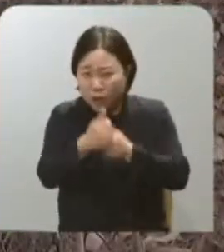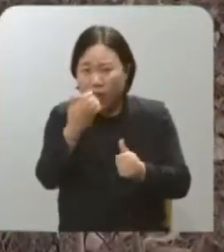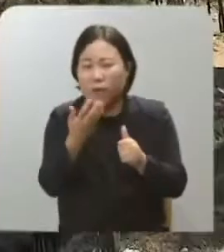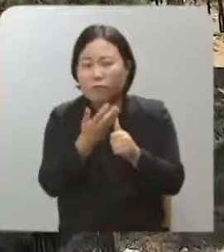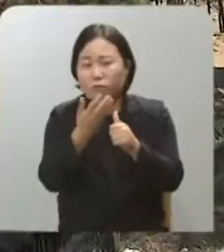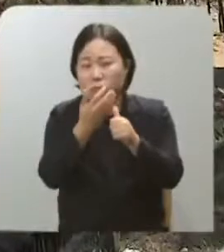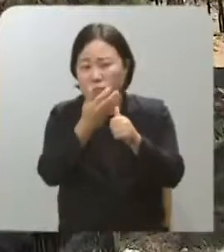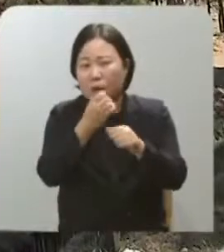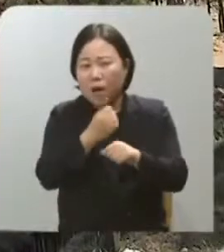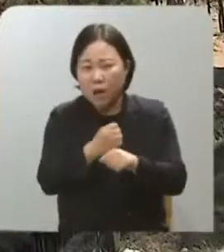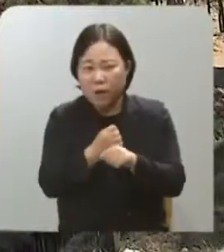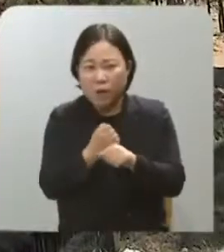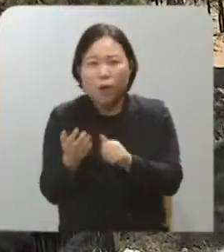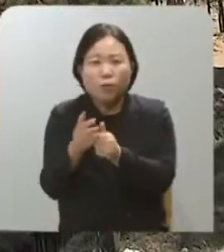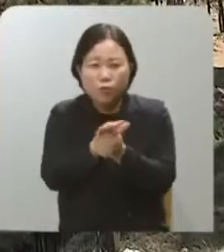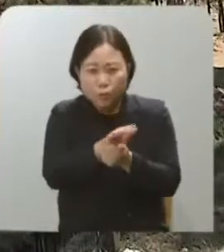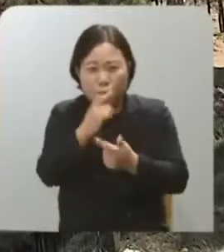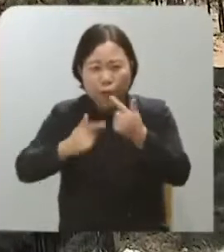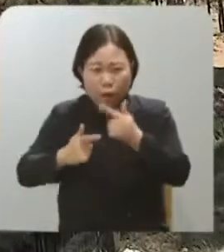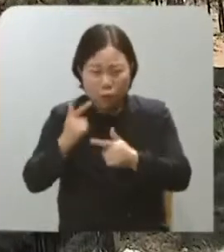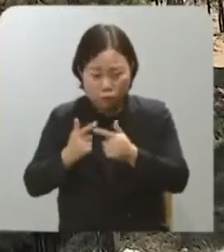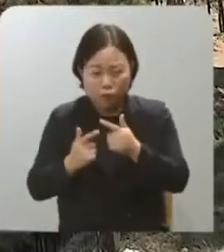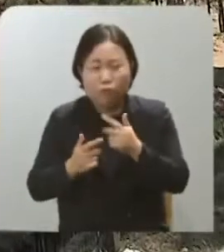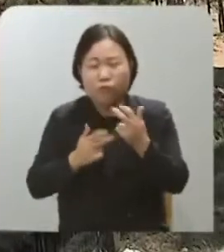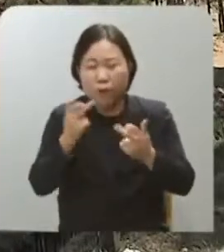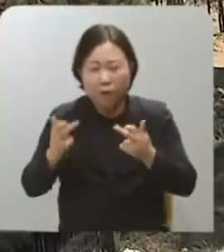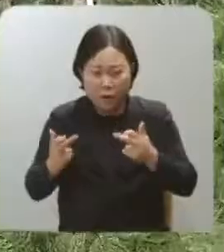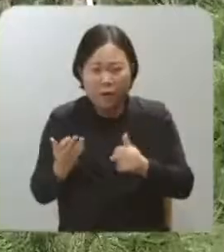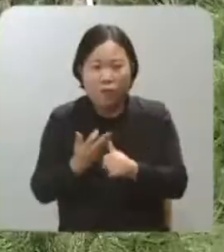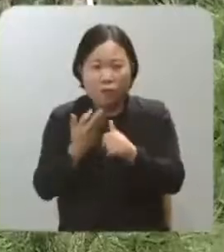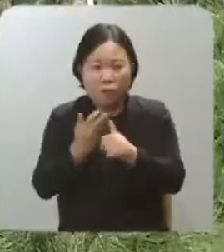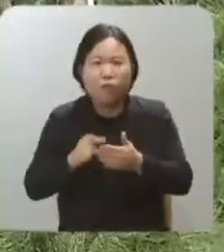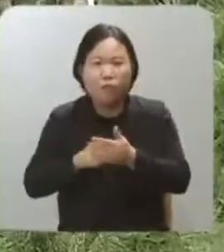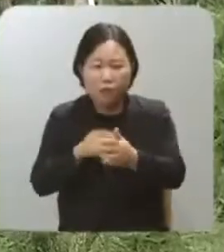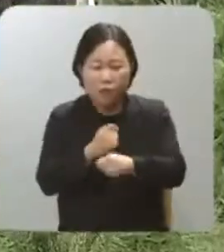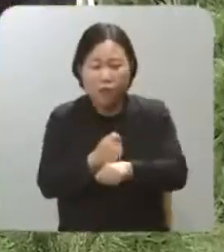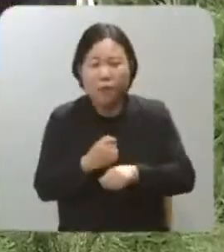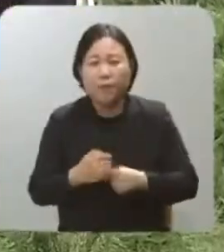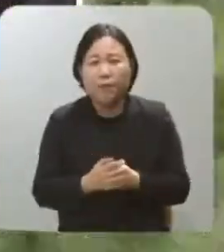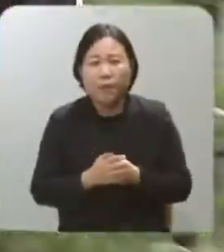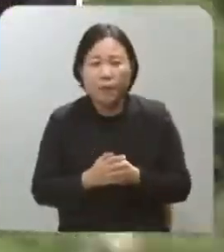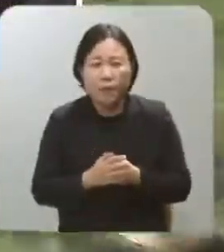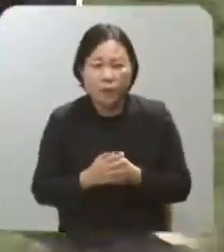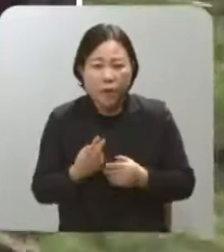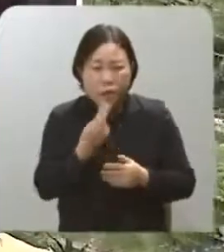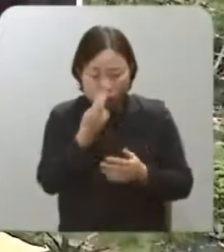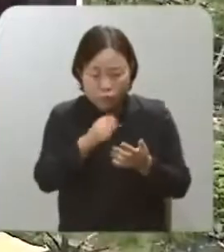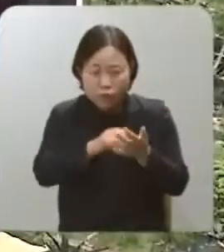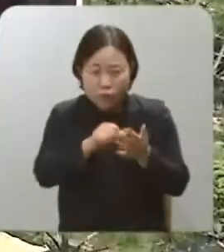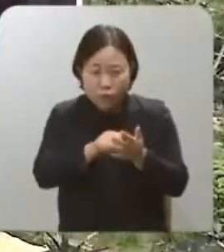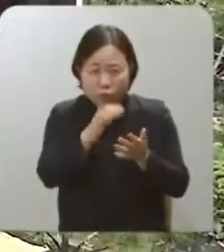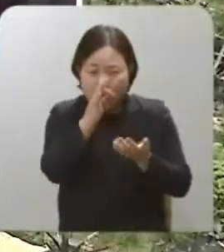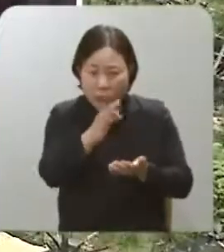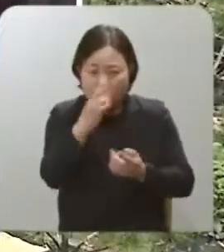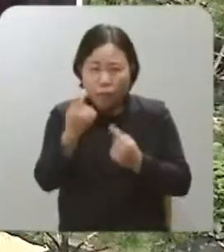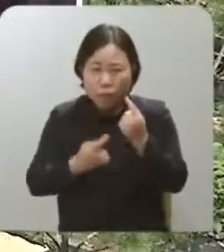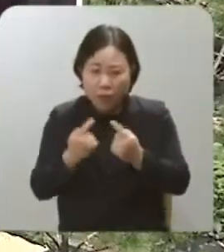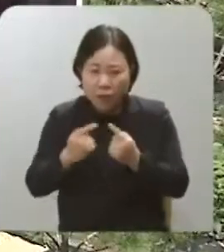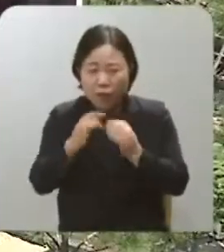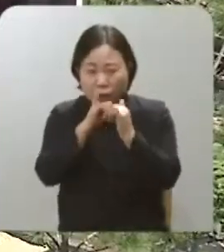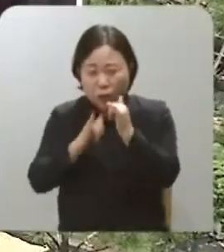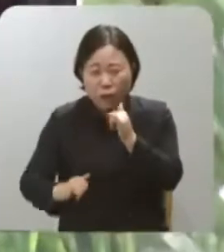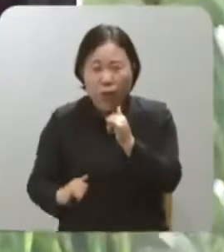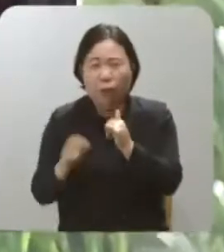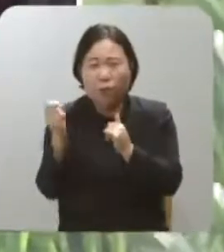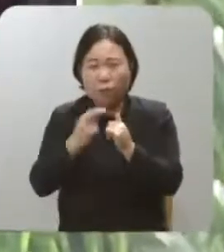수목장 자원으로 적극 활용하기 위해서입니다 생물적 가치보다는 역사적인 가치가 문화적인 같이 때문에